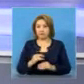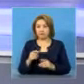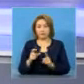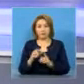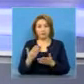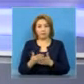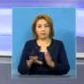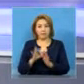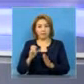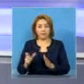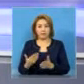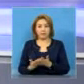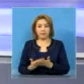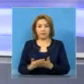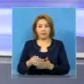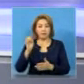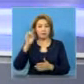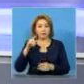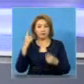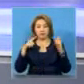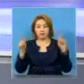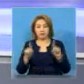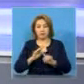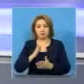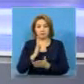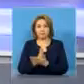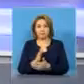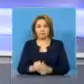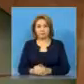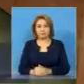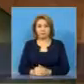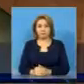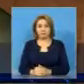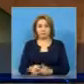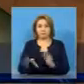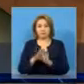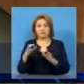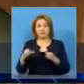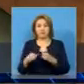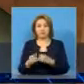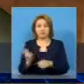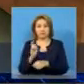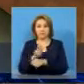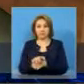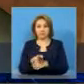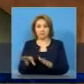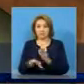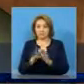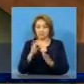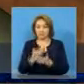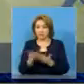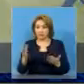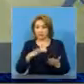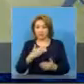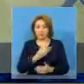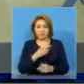сөзінше сайлаушылардың арасындағы танымал өнер адамдары да бар. Сайлау учаскесіне келгендердің таңдауы түрлі болғанмен